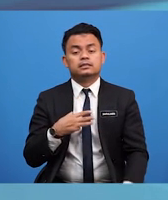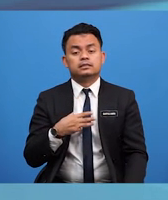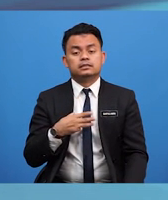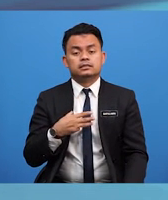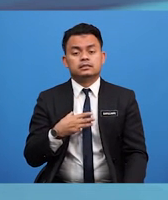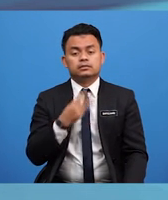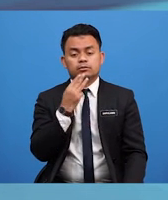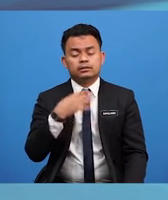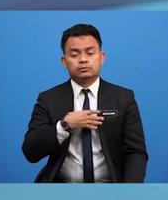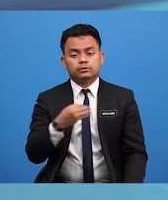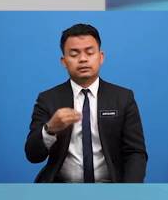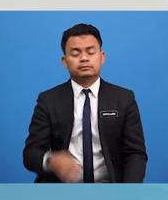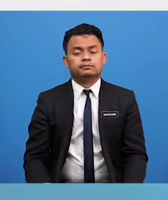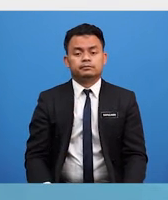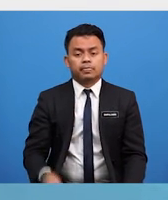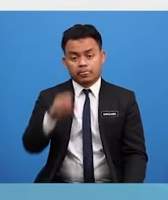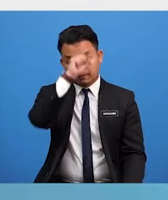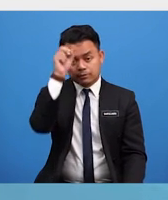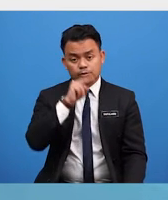Soalan yang ketiga ialah,